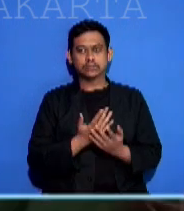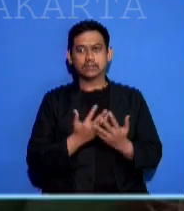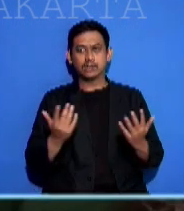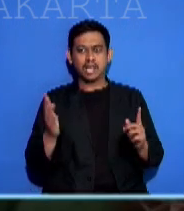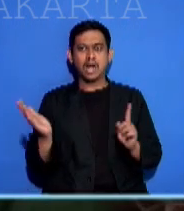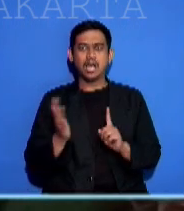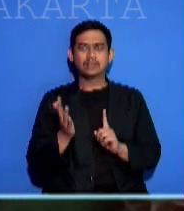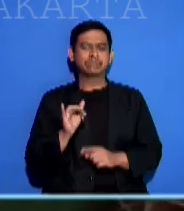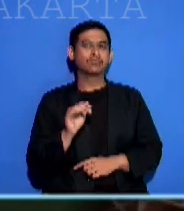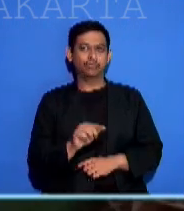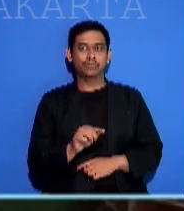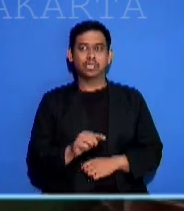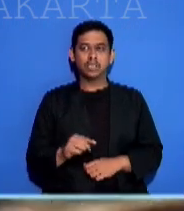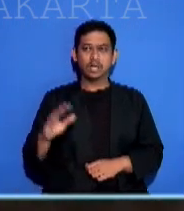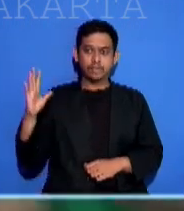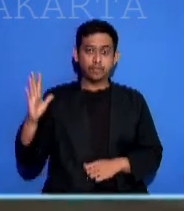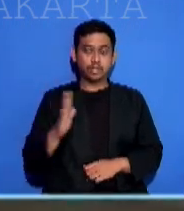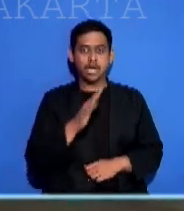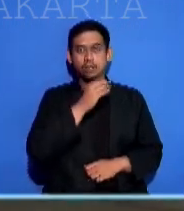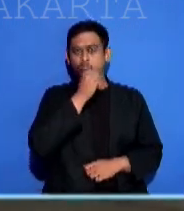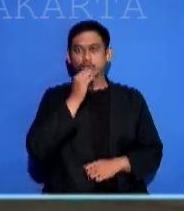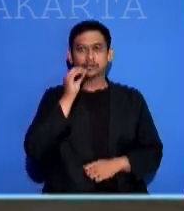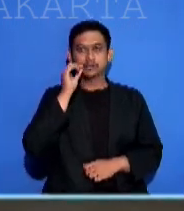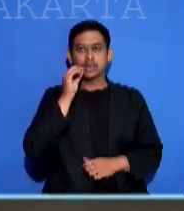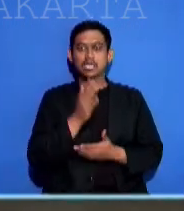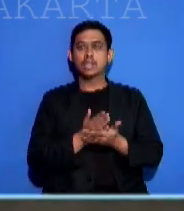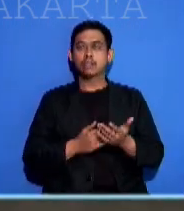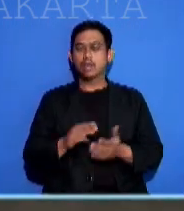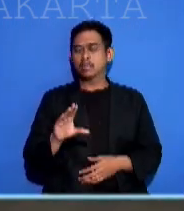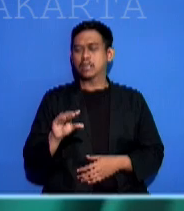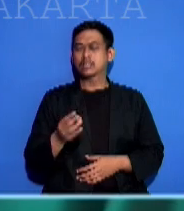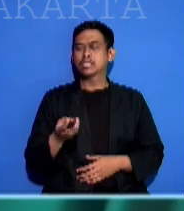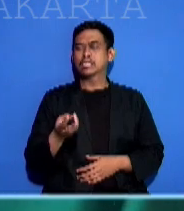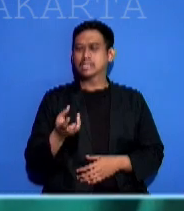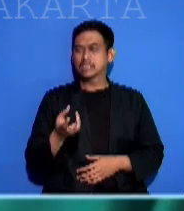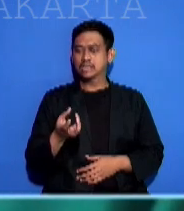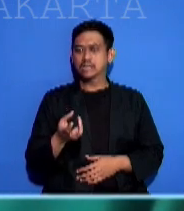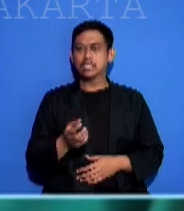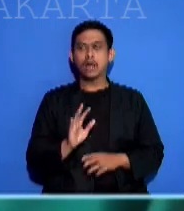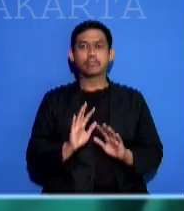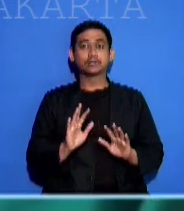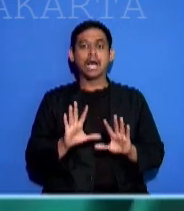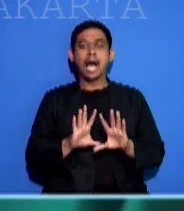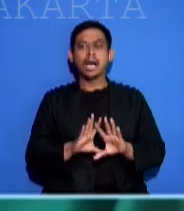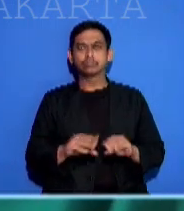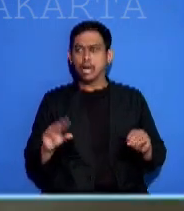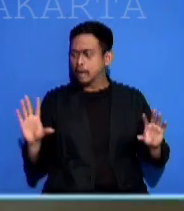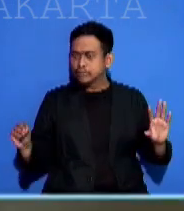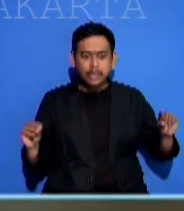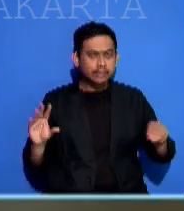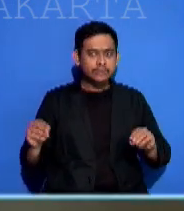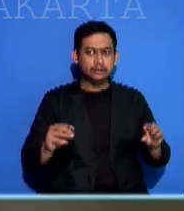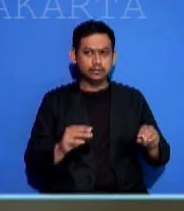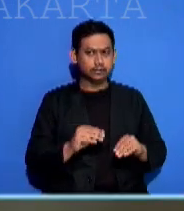suci Ramadan ini ketersediaan tempe dan tahu sangat minim akibatnya Banyak pedagang yang kehabisan stok tempe dan tahu meski permintaan